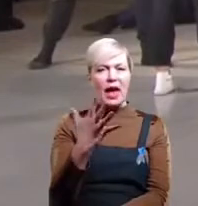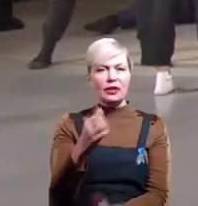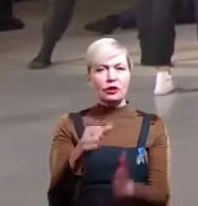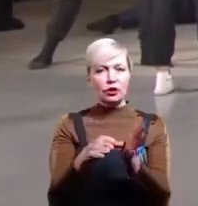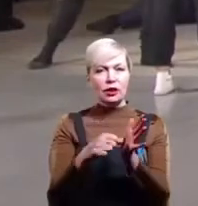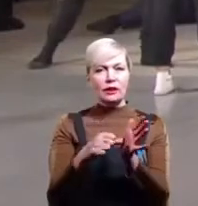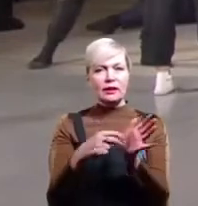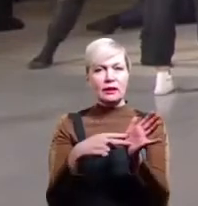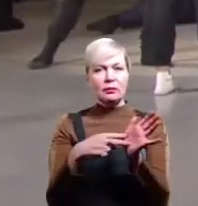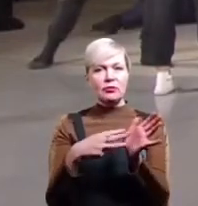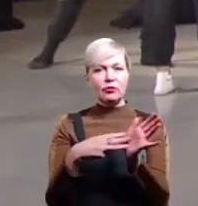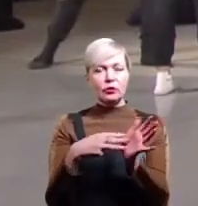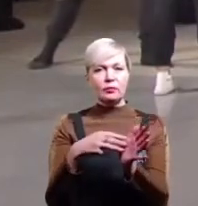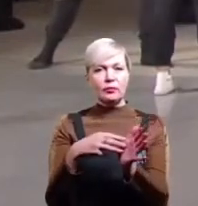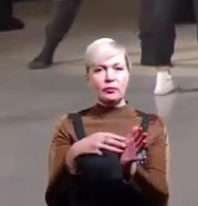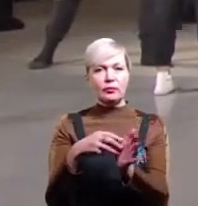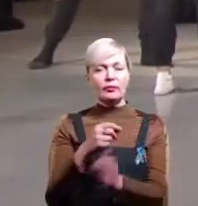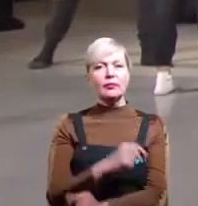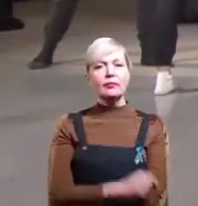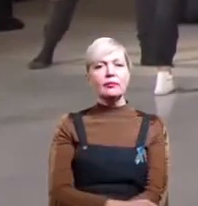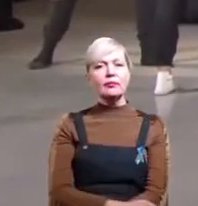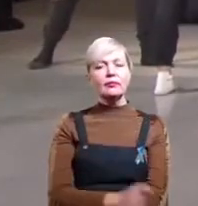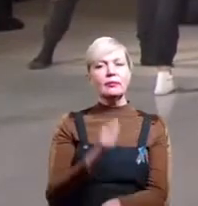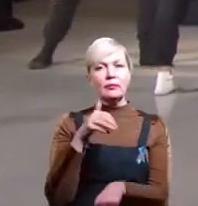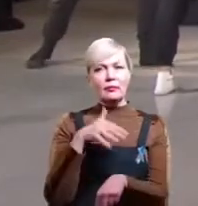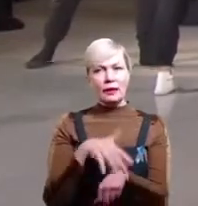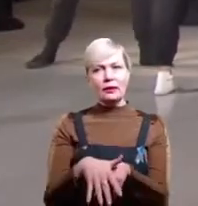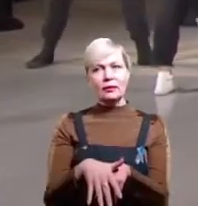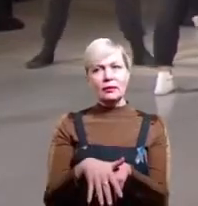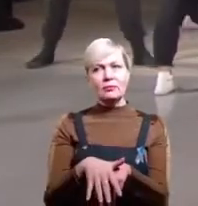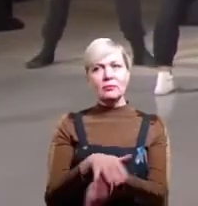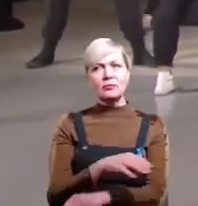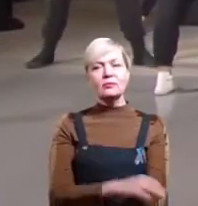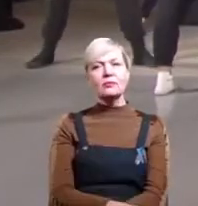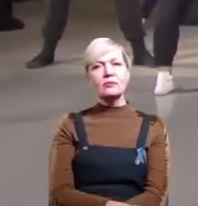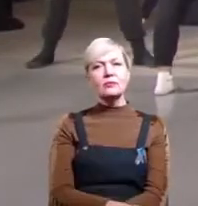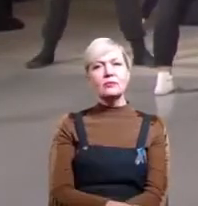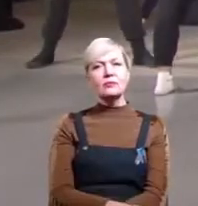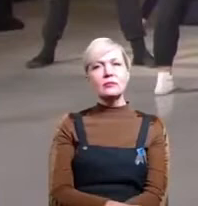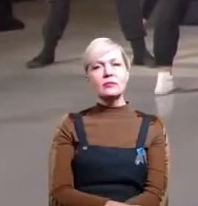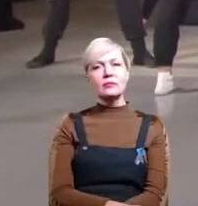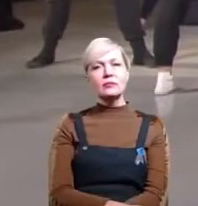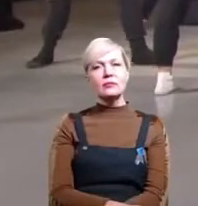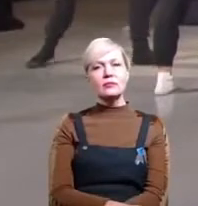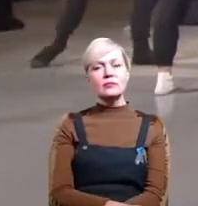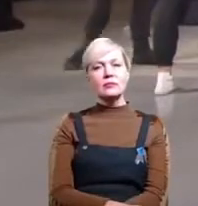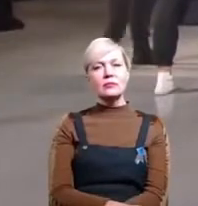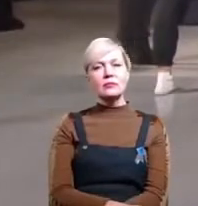шесть, семь, восемь. Дальше не надо. Понятно? Хоп, да.